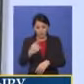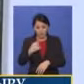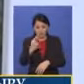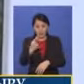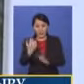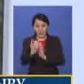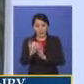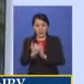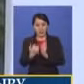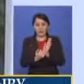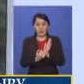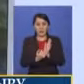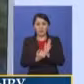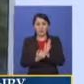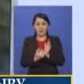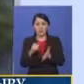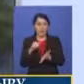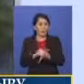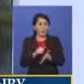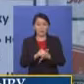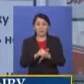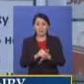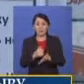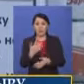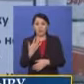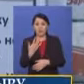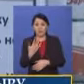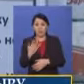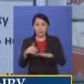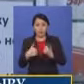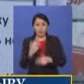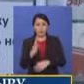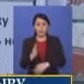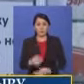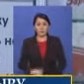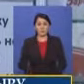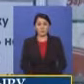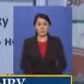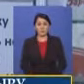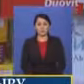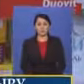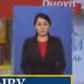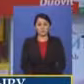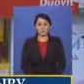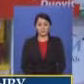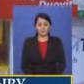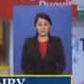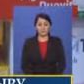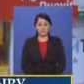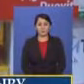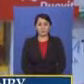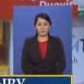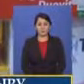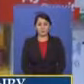бұл тізімдегі дәрілер арнай рецепт болмаса, бір қолға 5 данадан асырмай беріледі. Айгерім Султанова, Асель Оразбаева, Анатолий